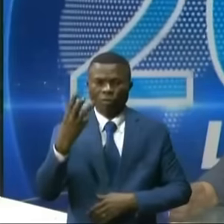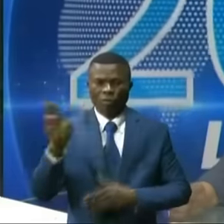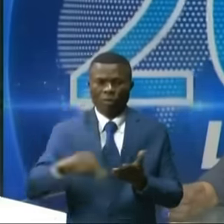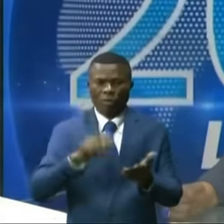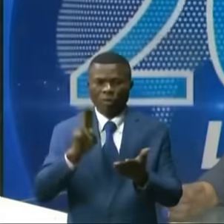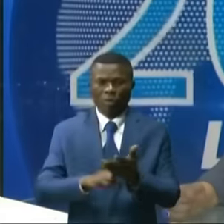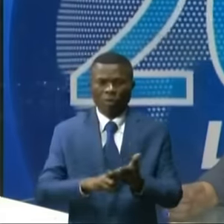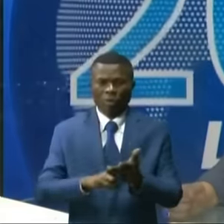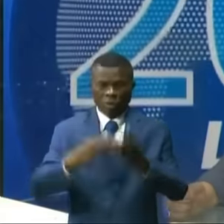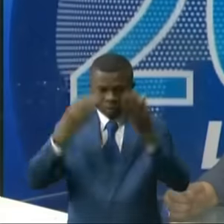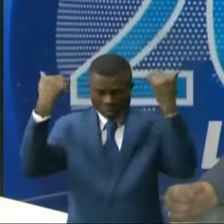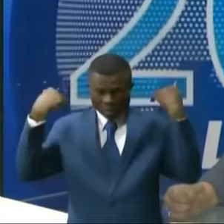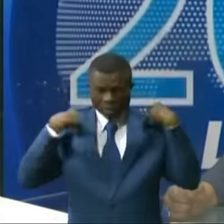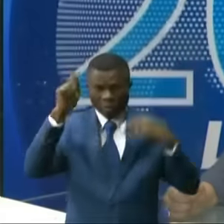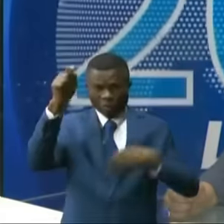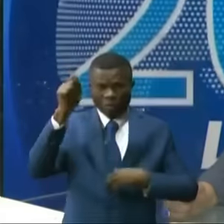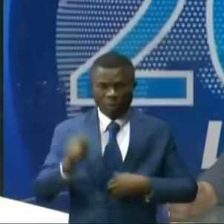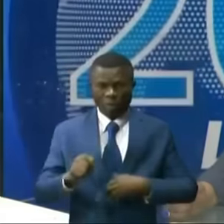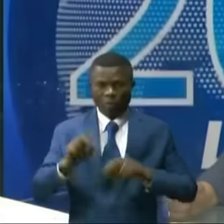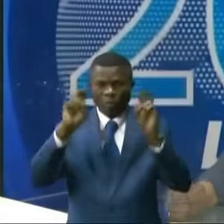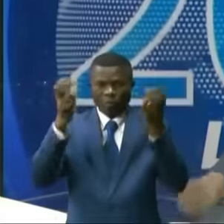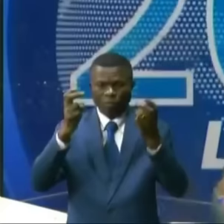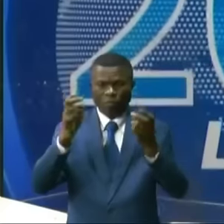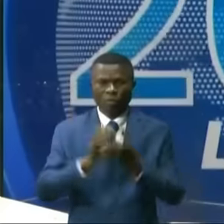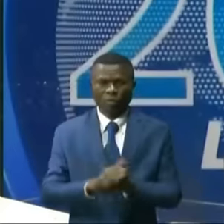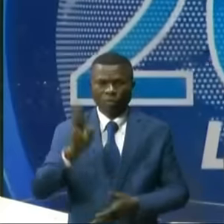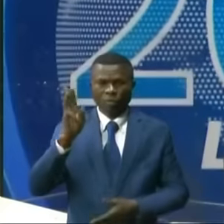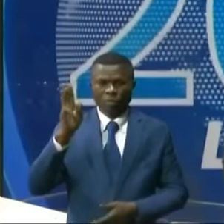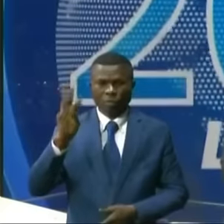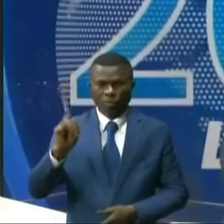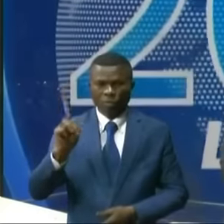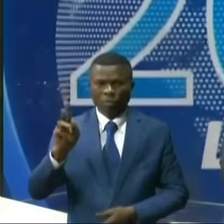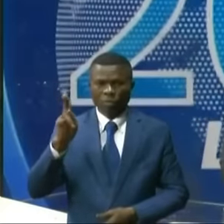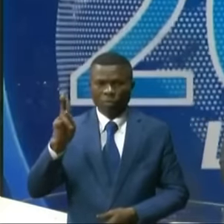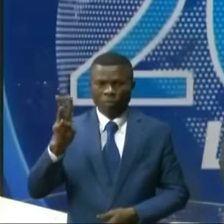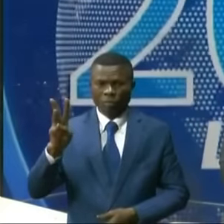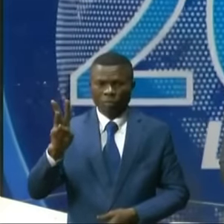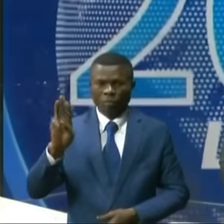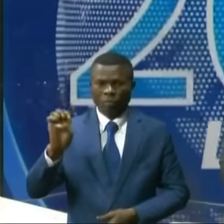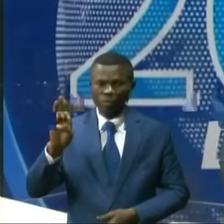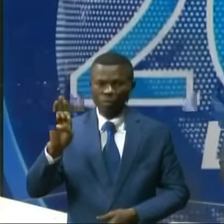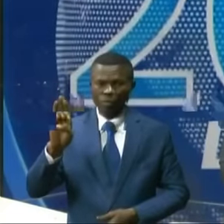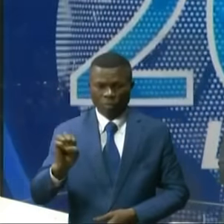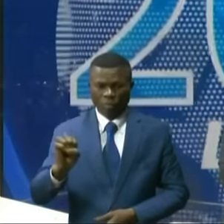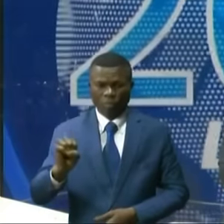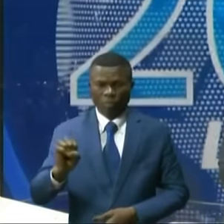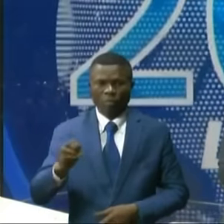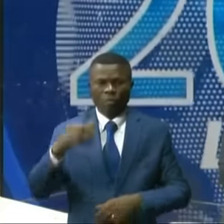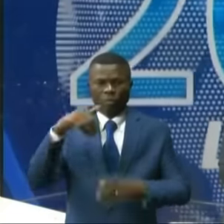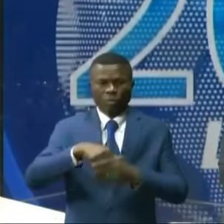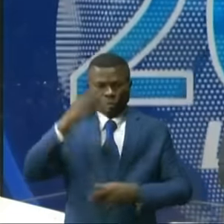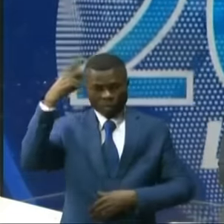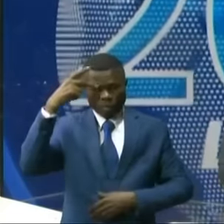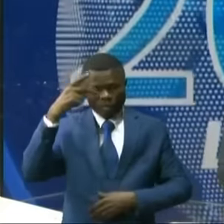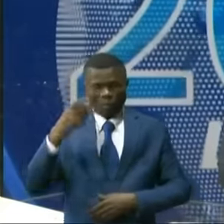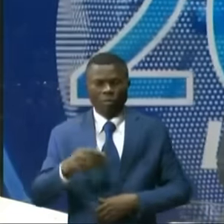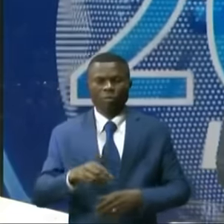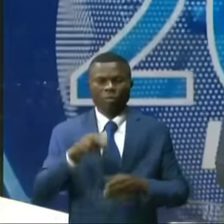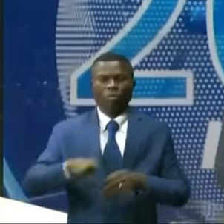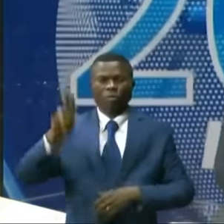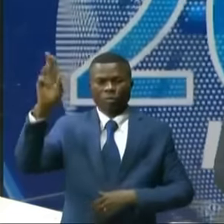signé par le chef de division urbaine Keso Charl et puis en politique d'p se prépare les